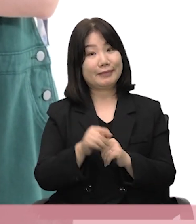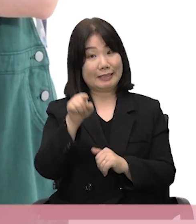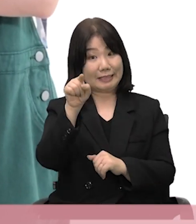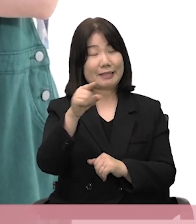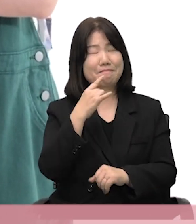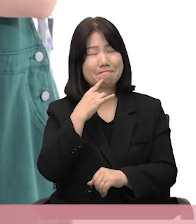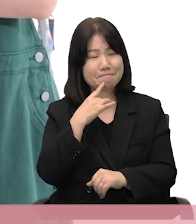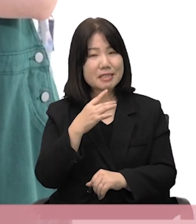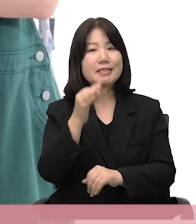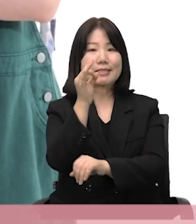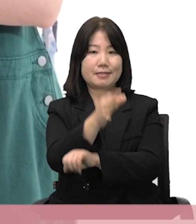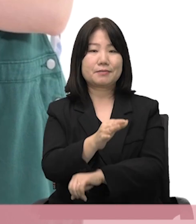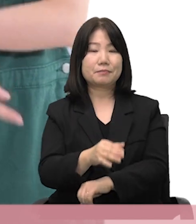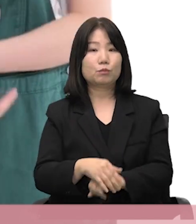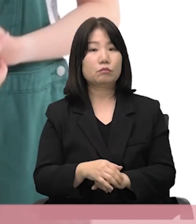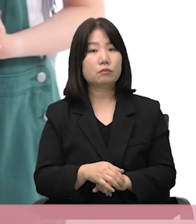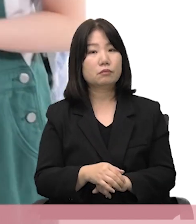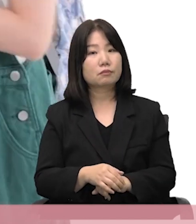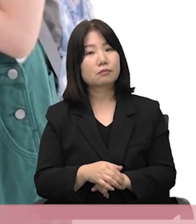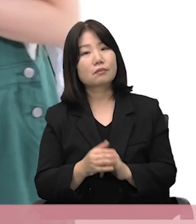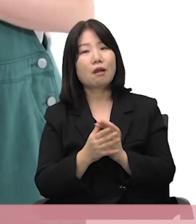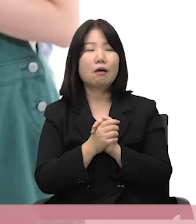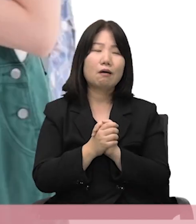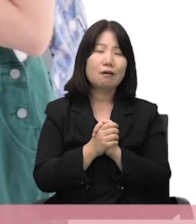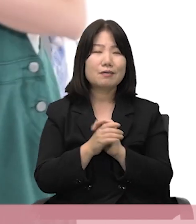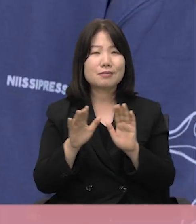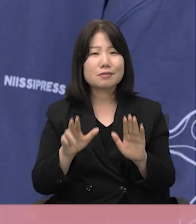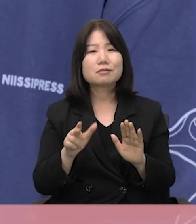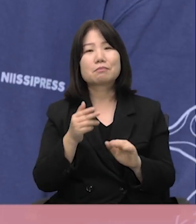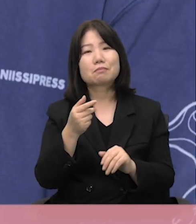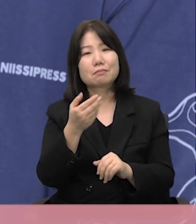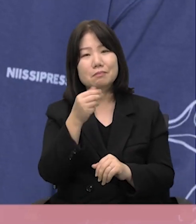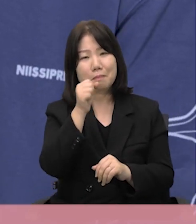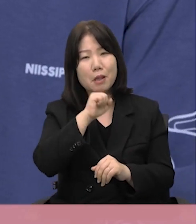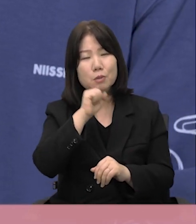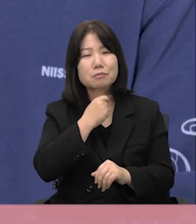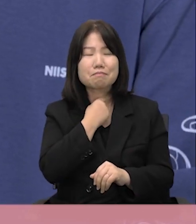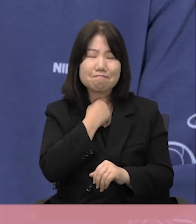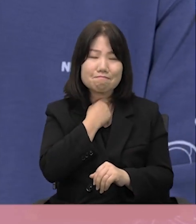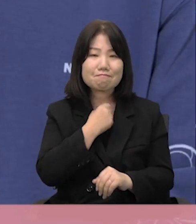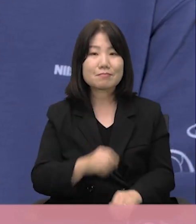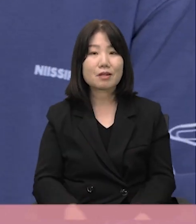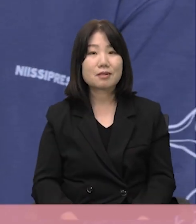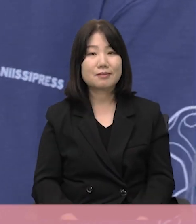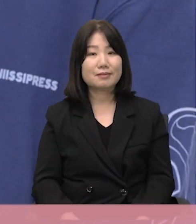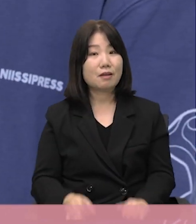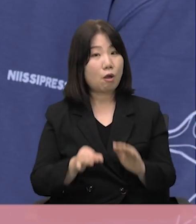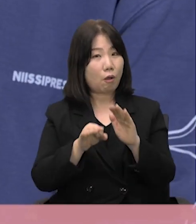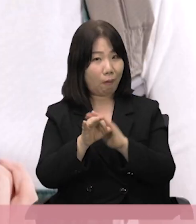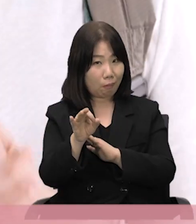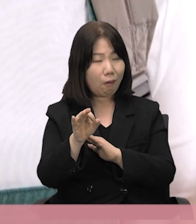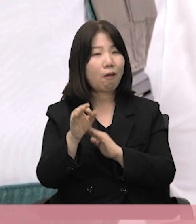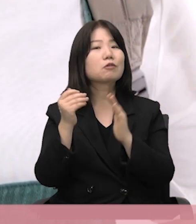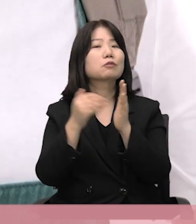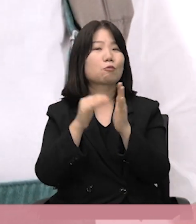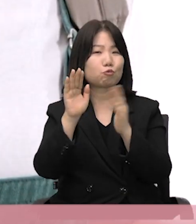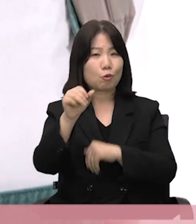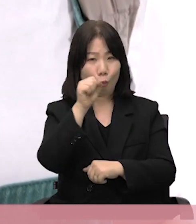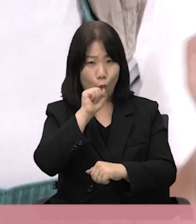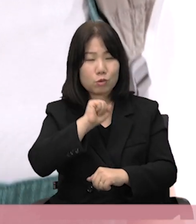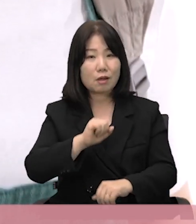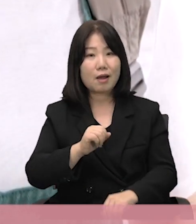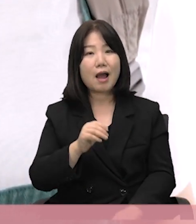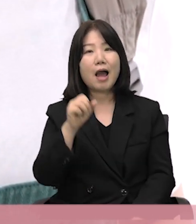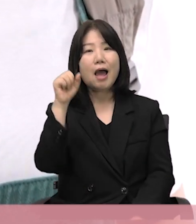이것만 사야겠어요. 당장 먹고 싶다. 드림아, 계산부터 하고 먹어야죠.